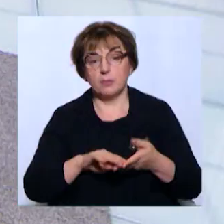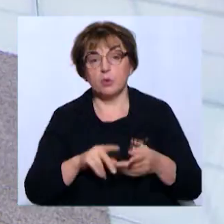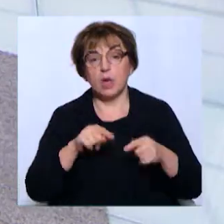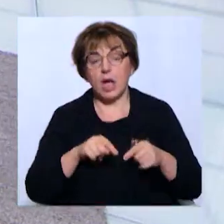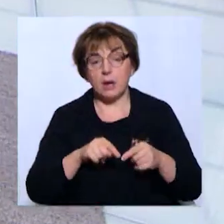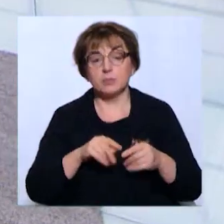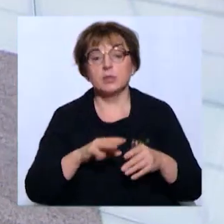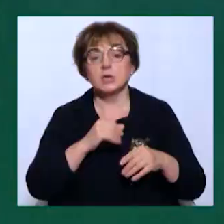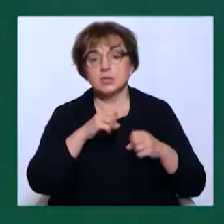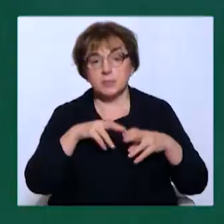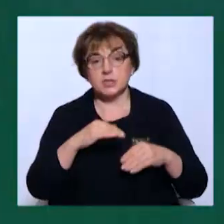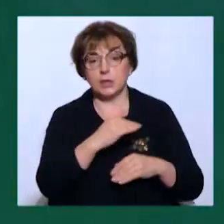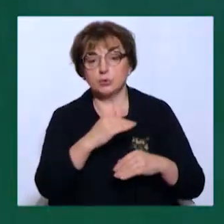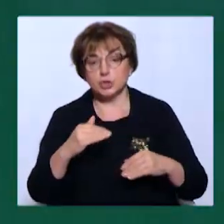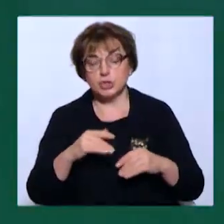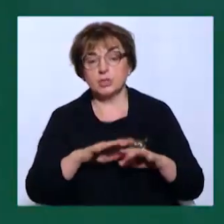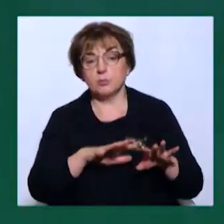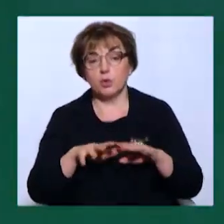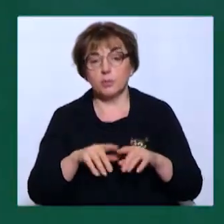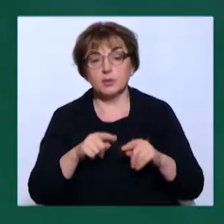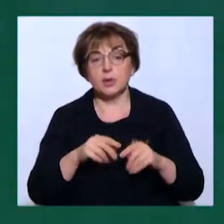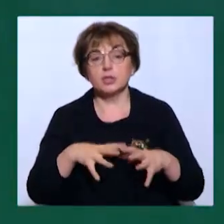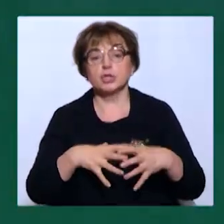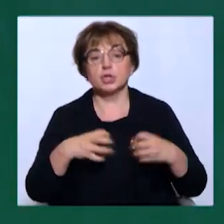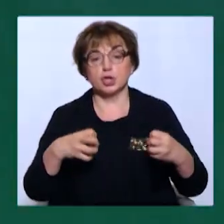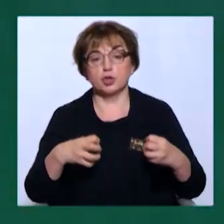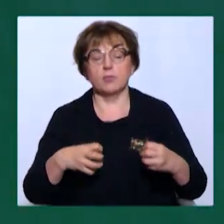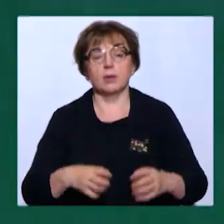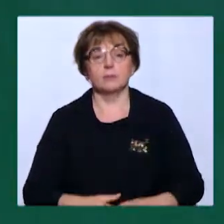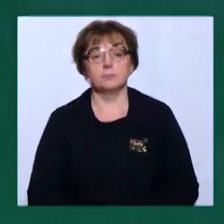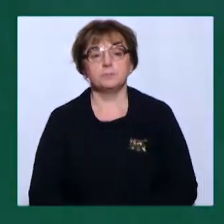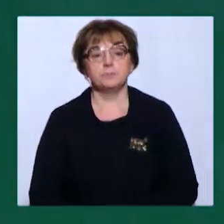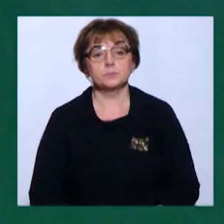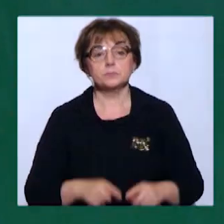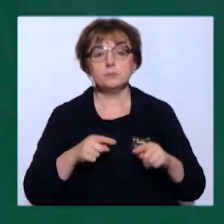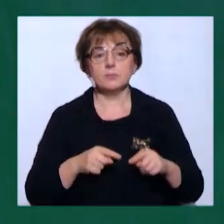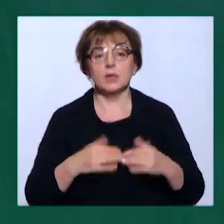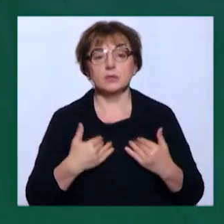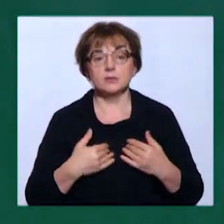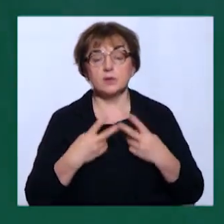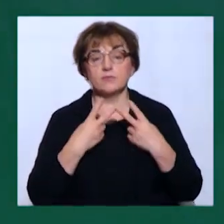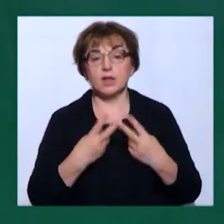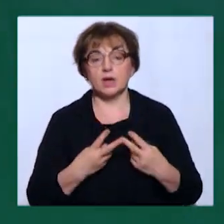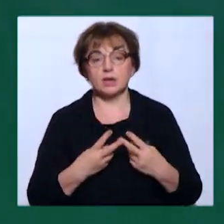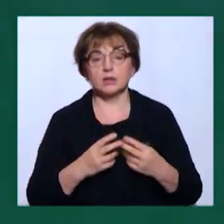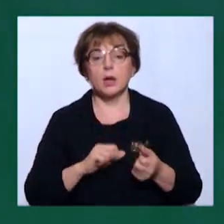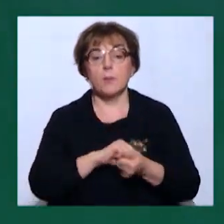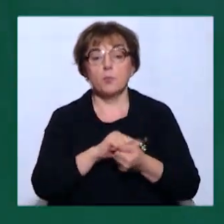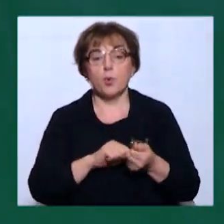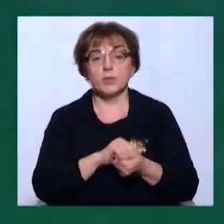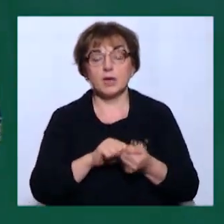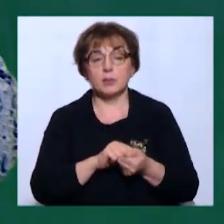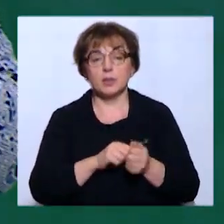შრით ხდება ძალიან მნიშვნელოვანი პროცესი შეწოვა. ეს ჩვენ ახლა განვიხილეთ